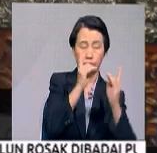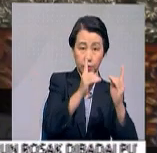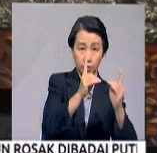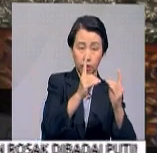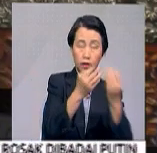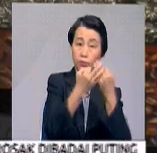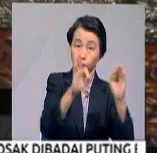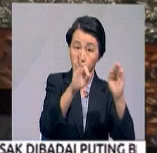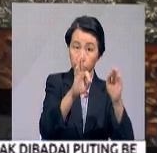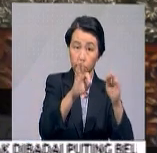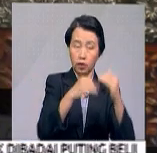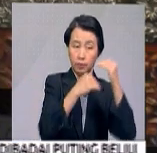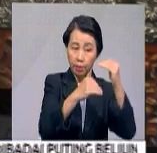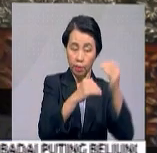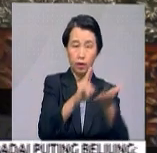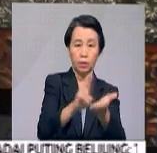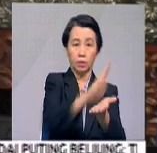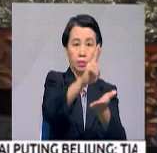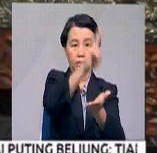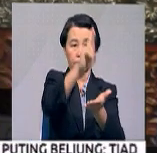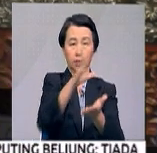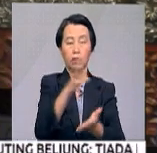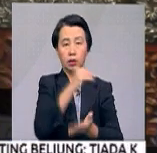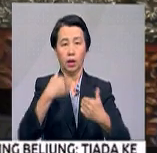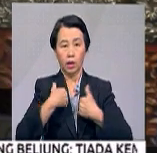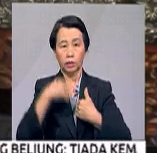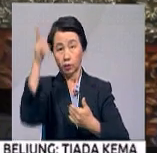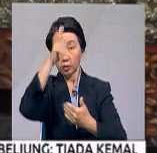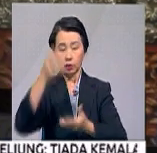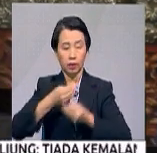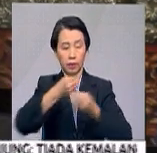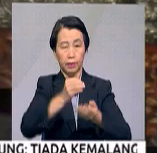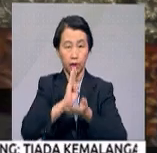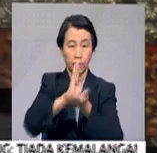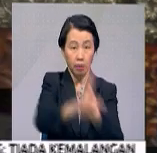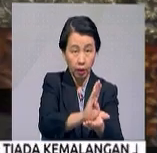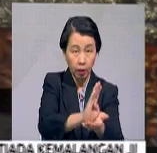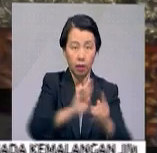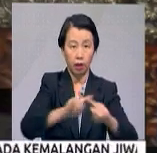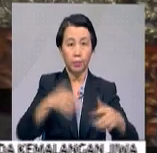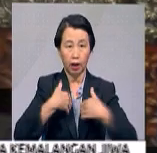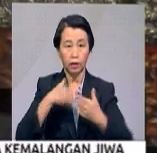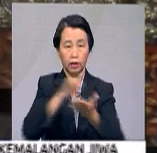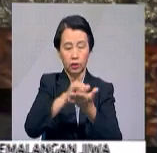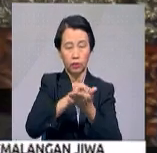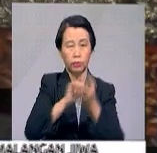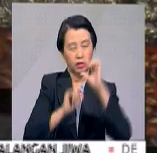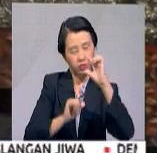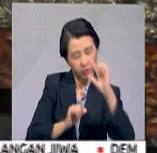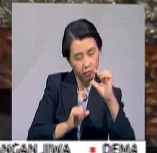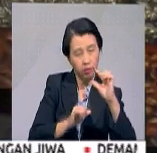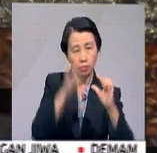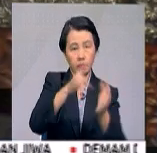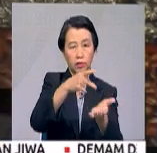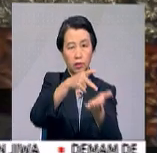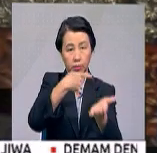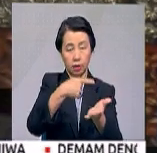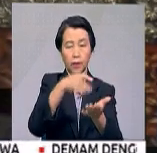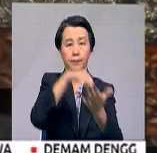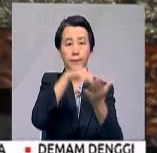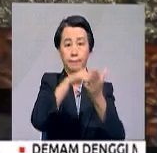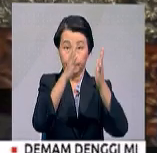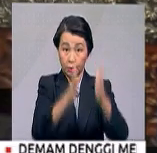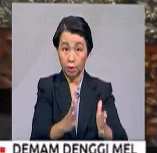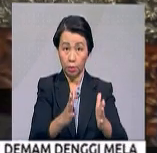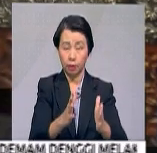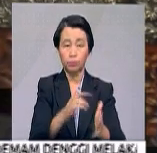mana di samping subsidi yang diberikan oleh kerajaan tetapi masih terdapat yuran yang minimal, masih lagi dibayar oleh pelajar, dan